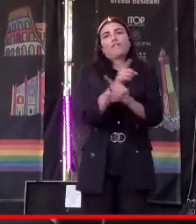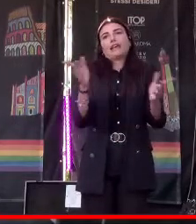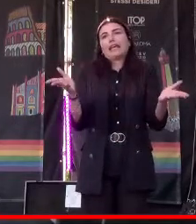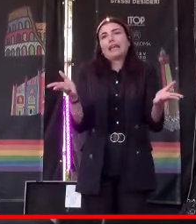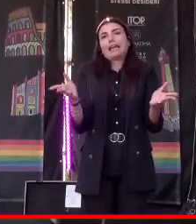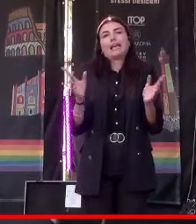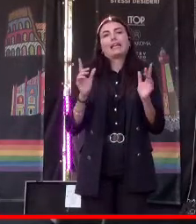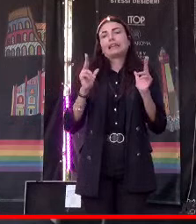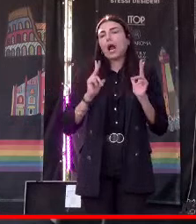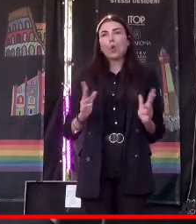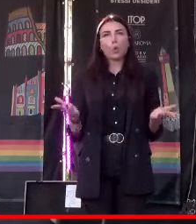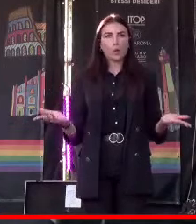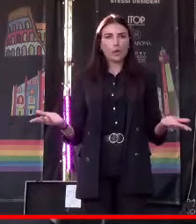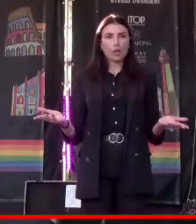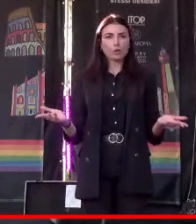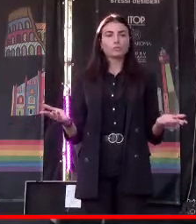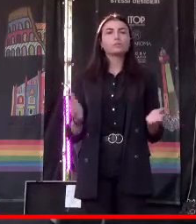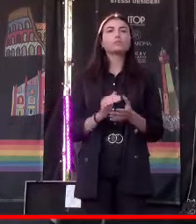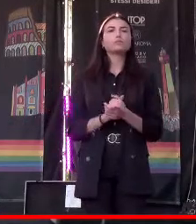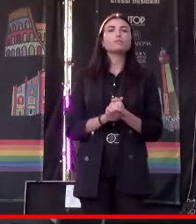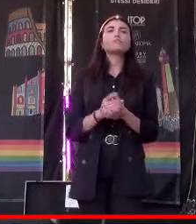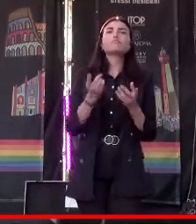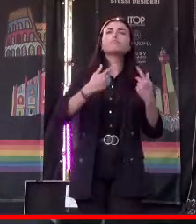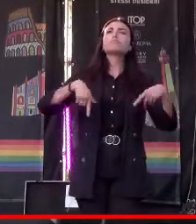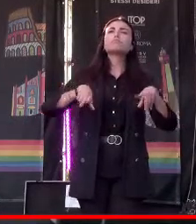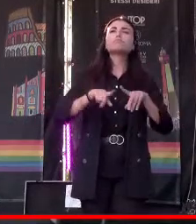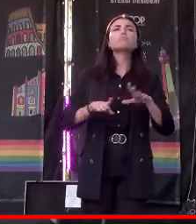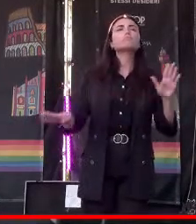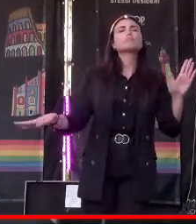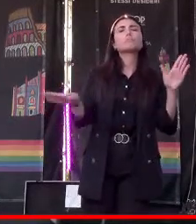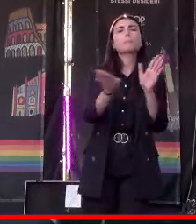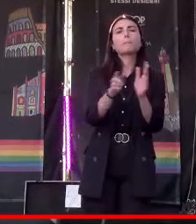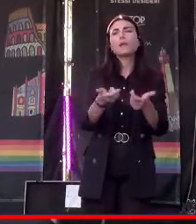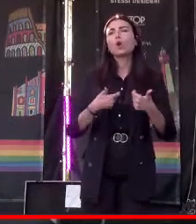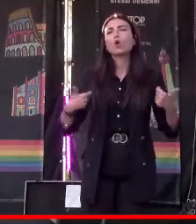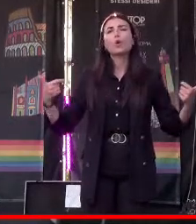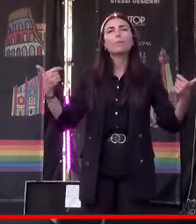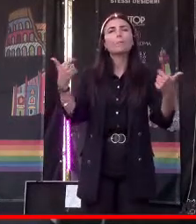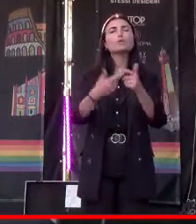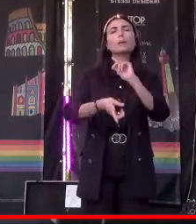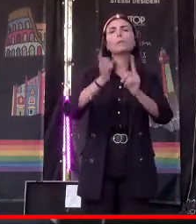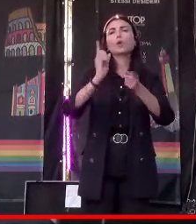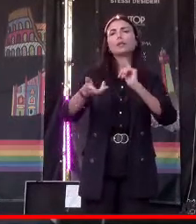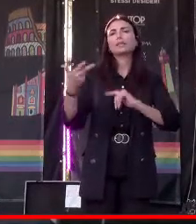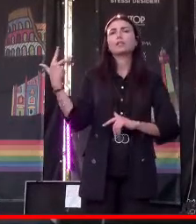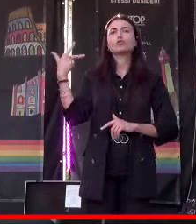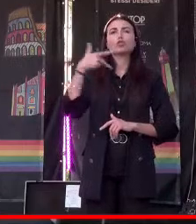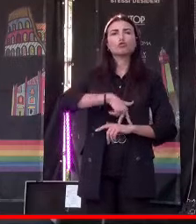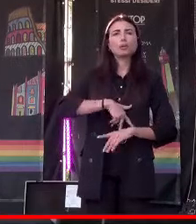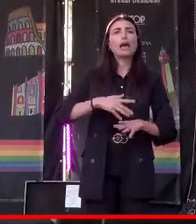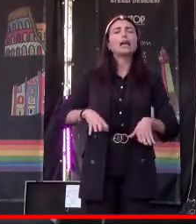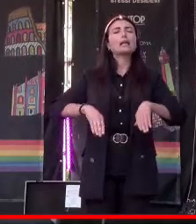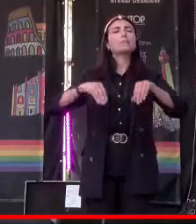noi. Ovviamente abbiamo già attivato anche la Commissione Politiche e Sociali, che quando riprenderà i lavori a gennaio vi inviterà per